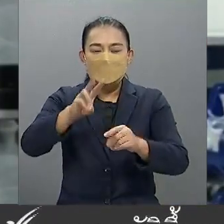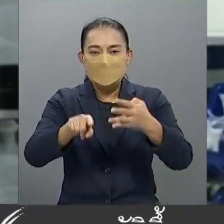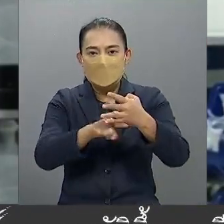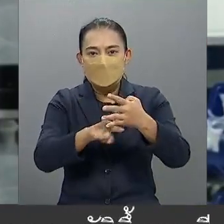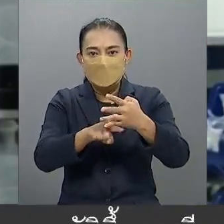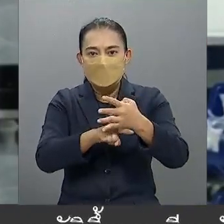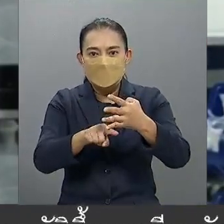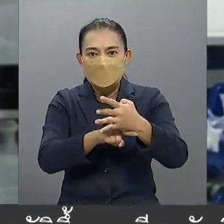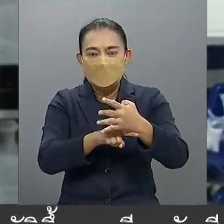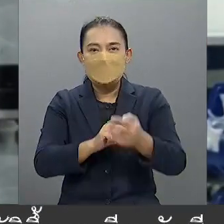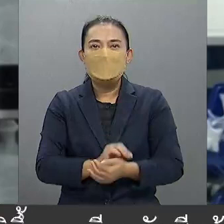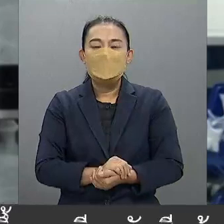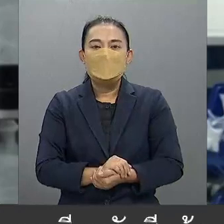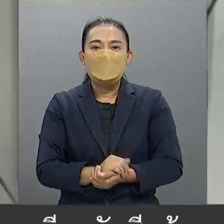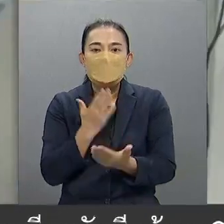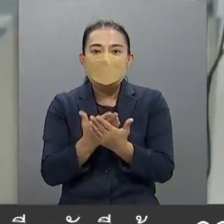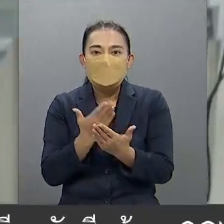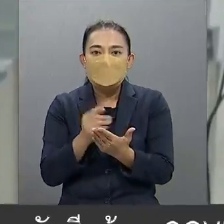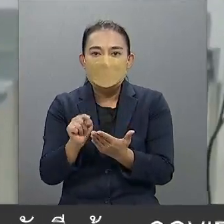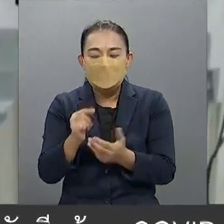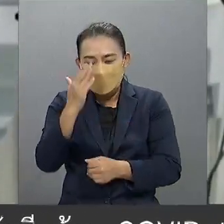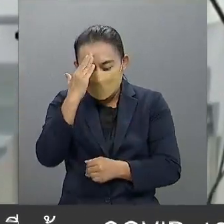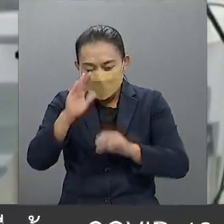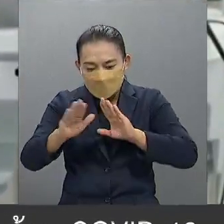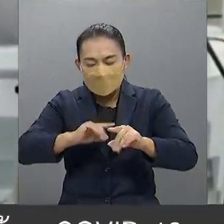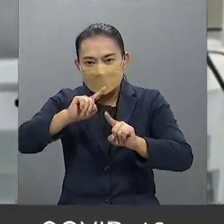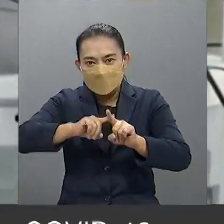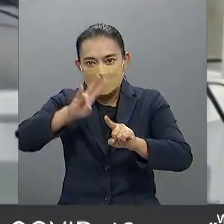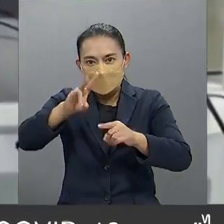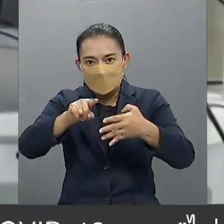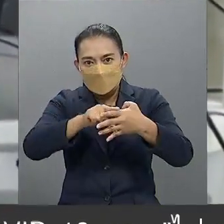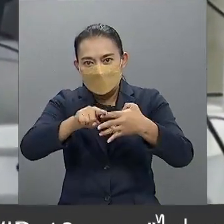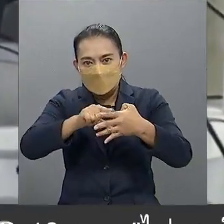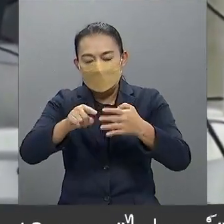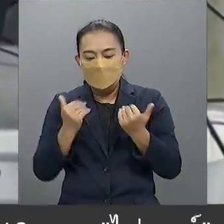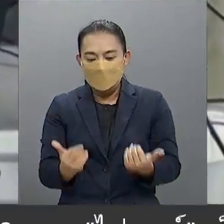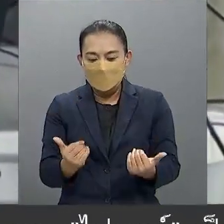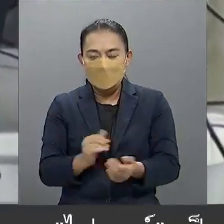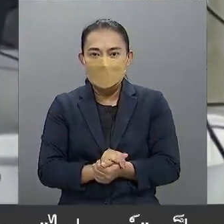นราคาเนี่ยก็จะทราบกันในช่วงต้นเดือนกรกฎาคมโดยขณะนี้นะคะโรงพยาบาล